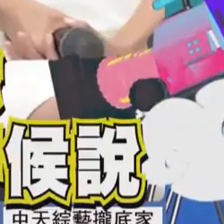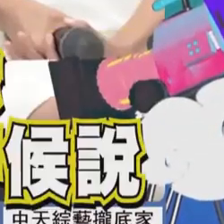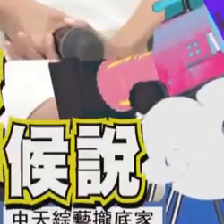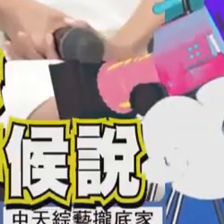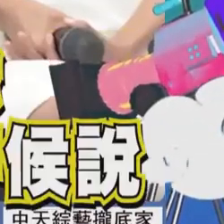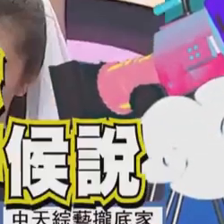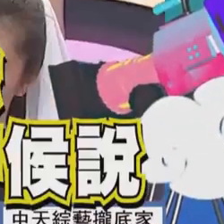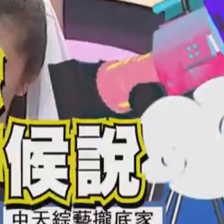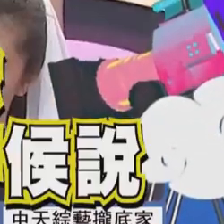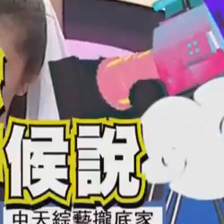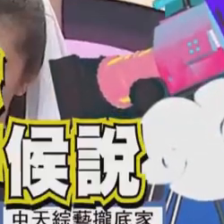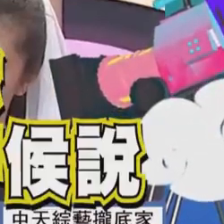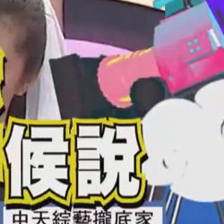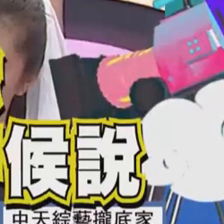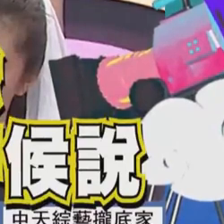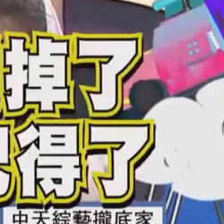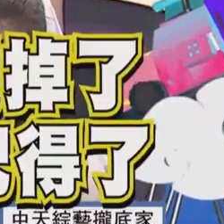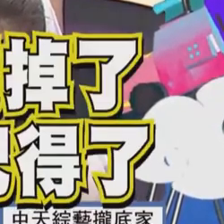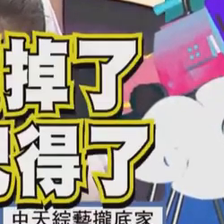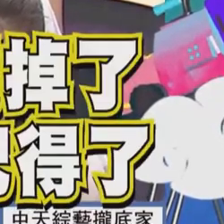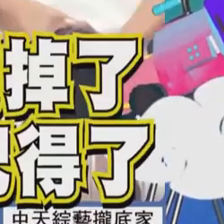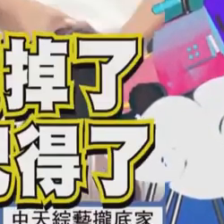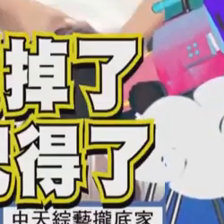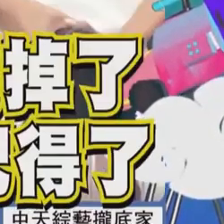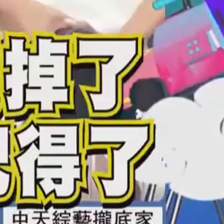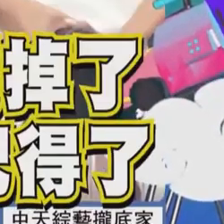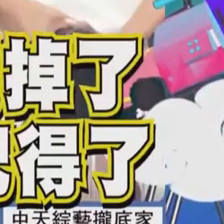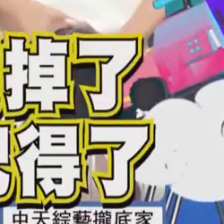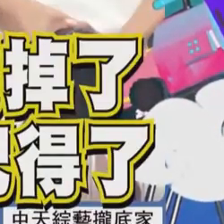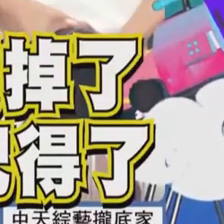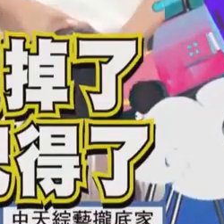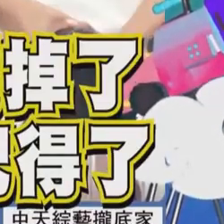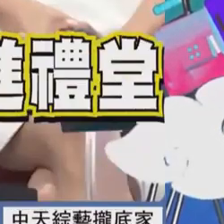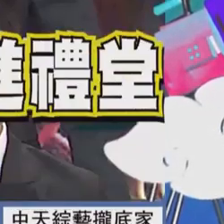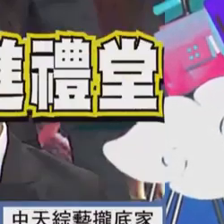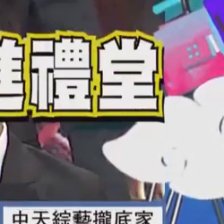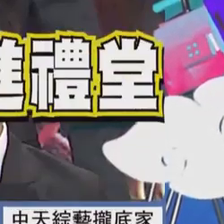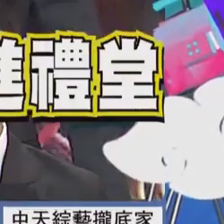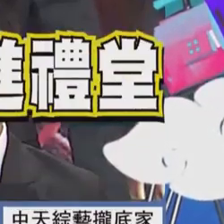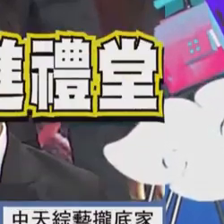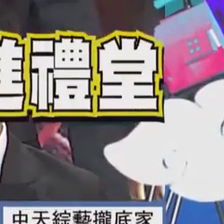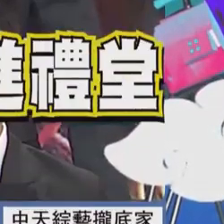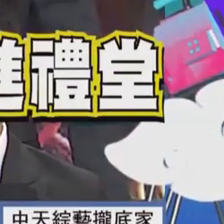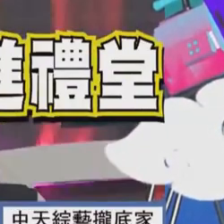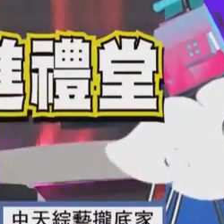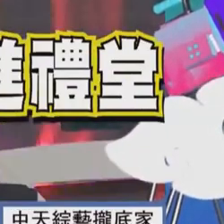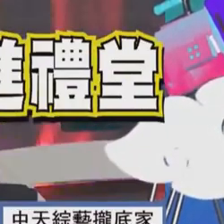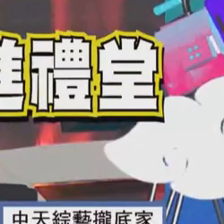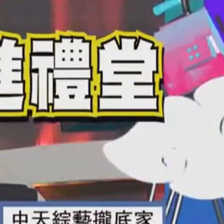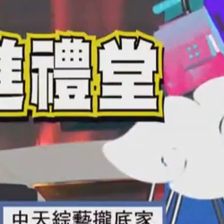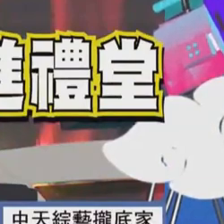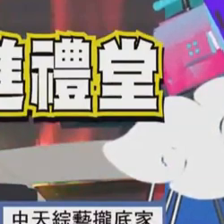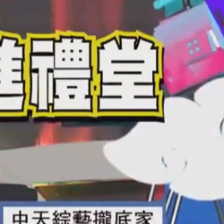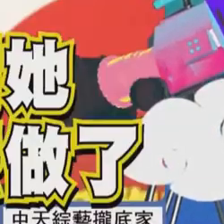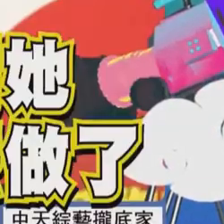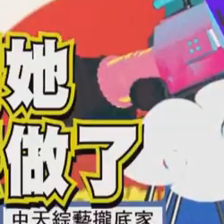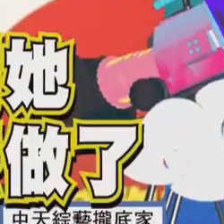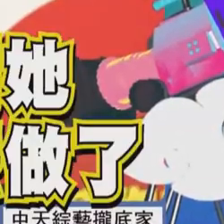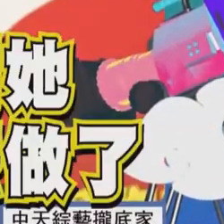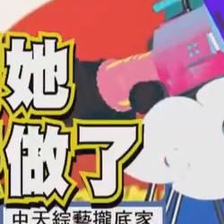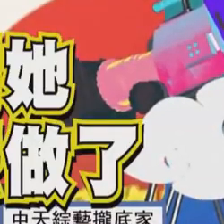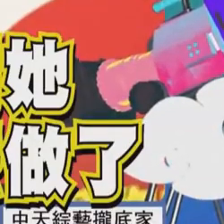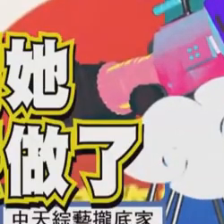知道我隔一天醒来的时候说我的车子被烧掉了，怎么样？ 都不记得了，他还愿意再走进礼堂，很厉害耶。 哈林哥